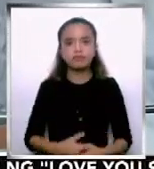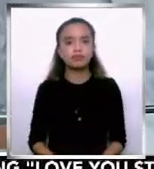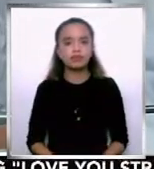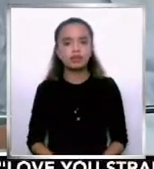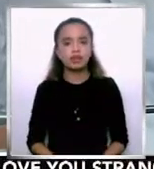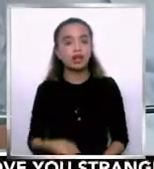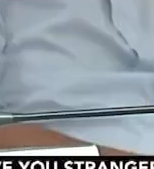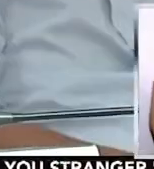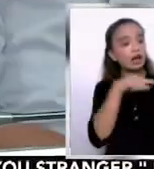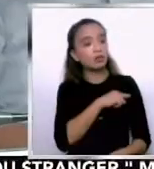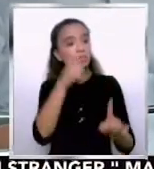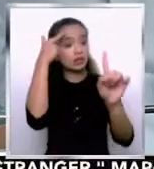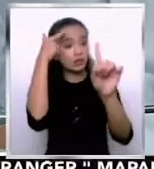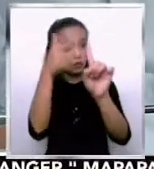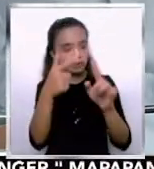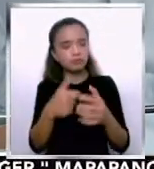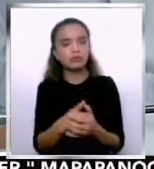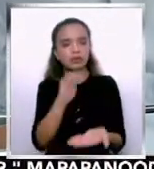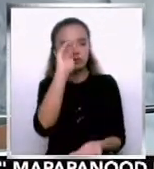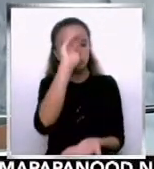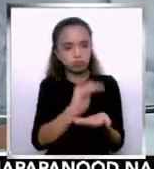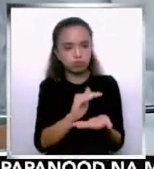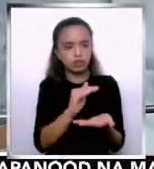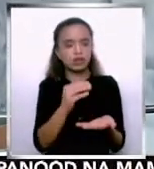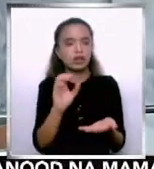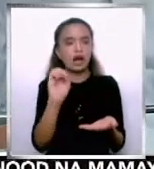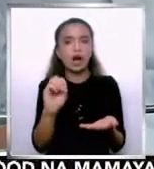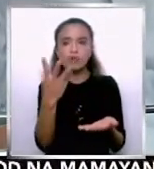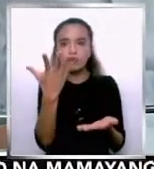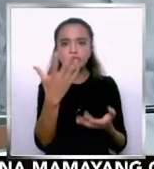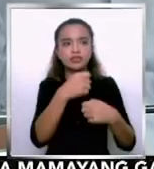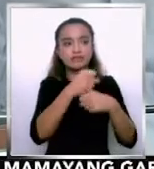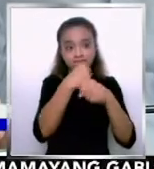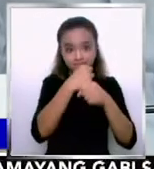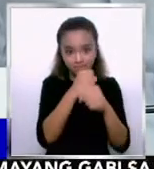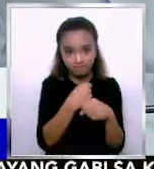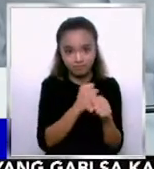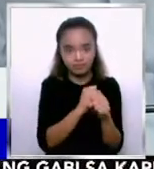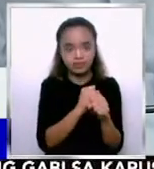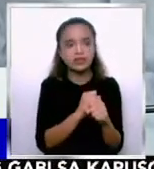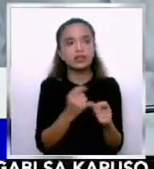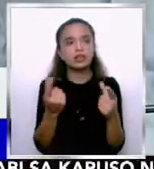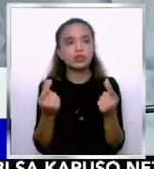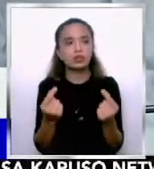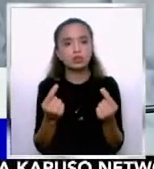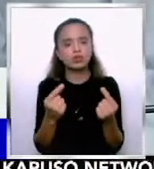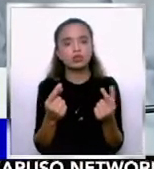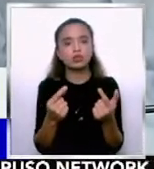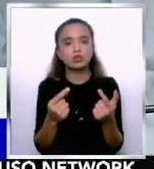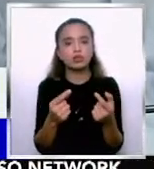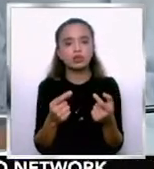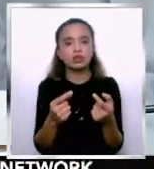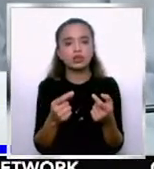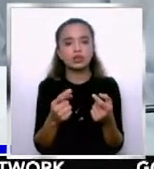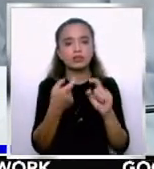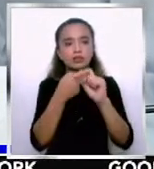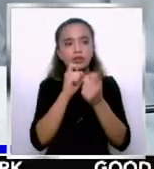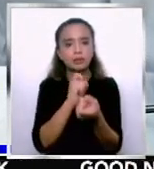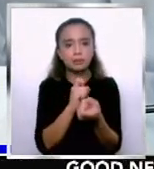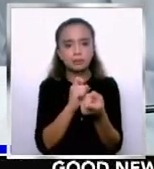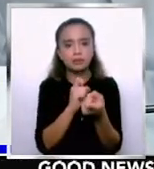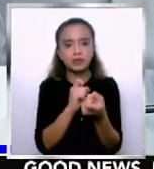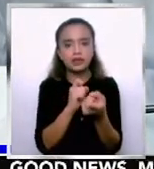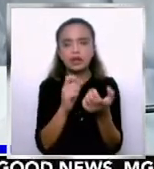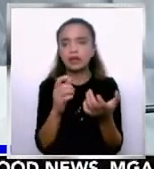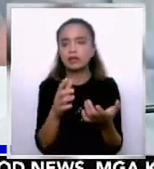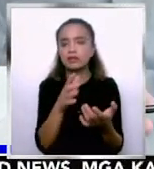of production at the same time, i-direct natin from the farm